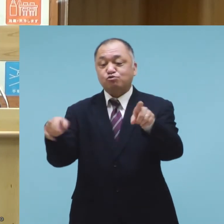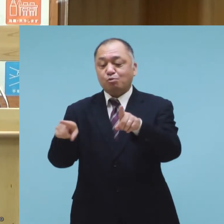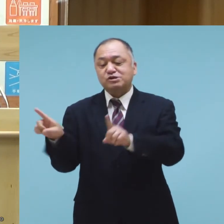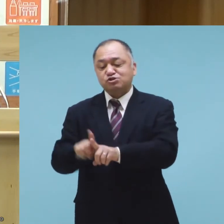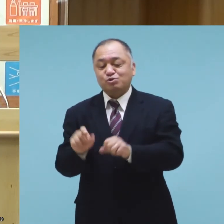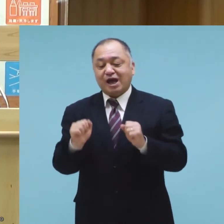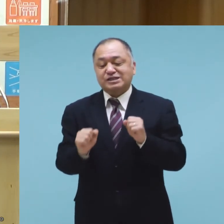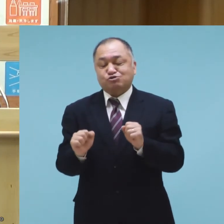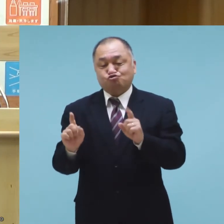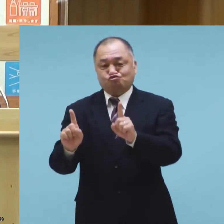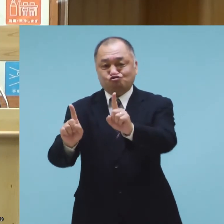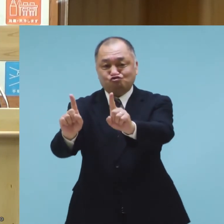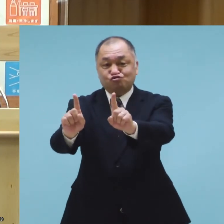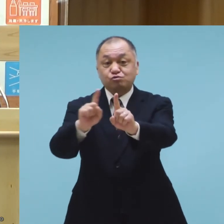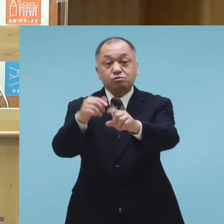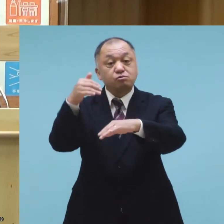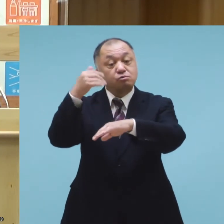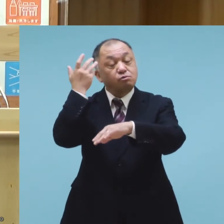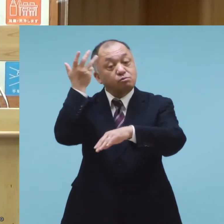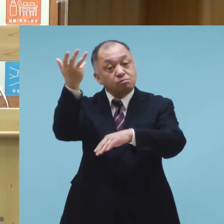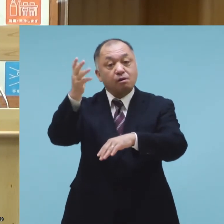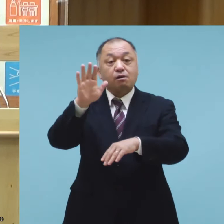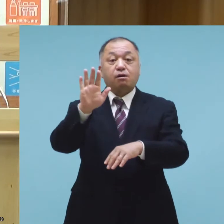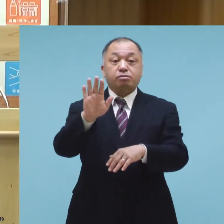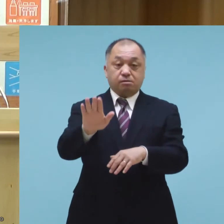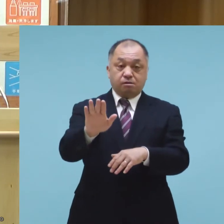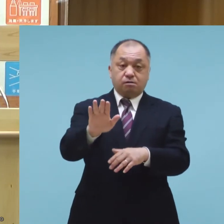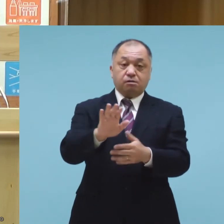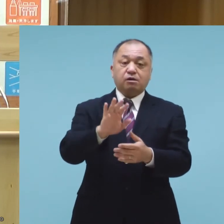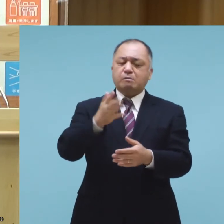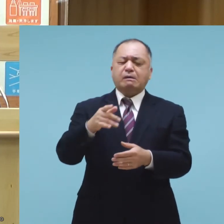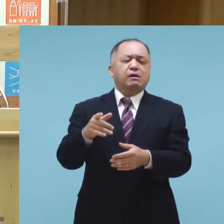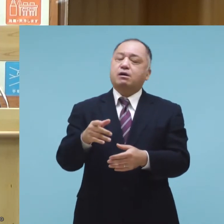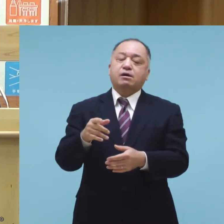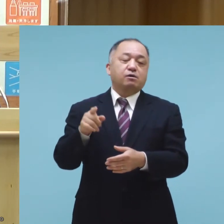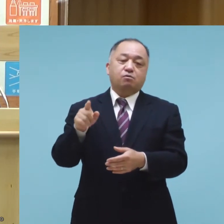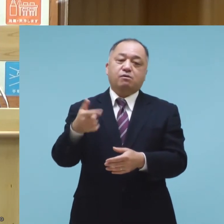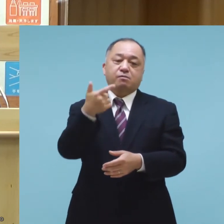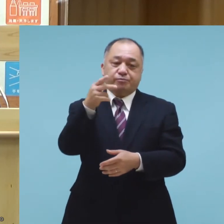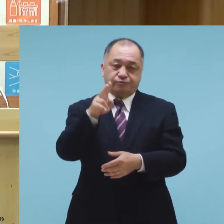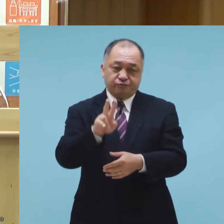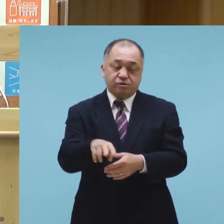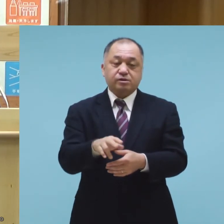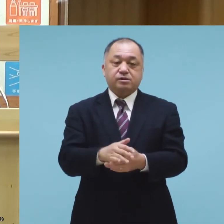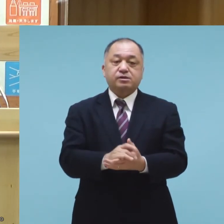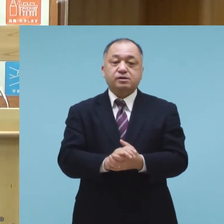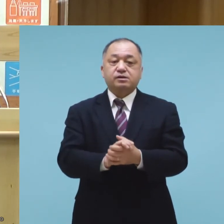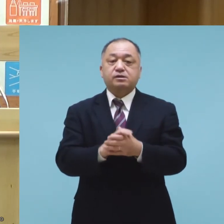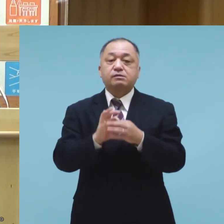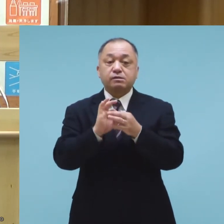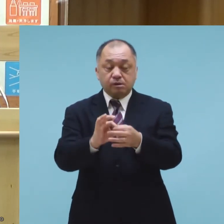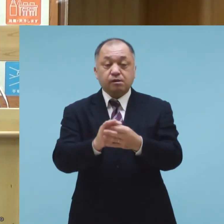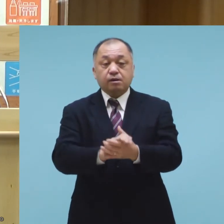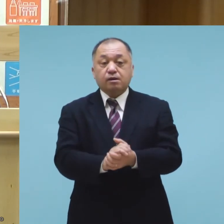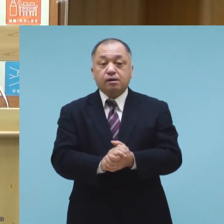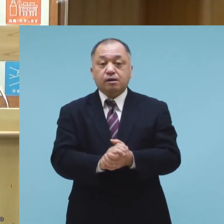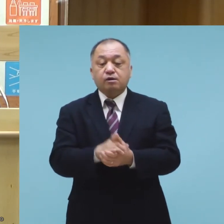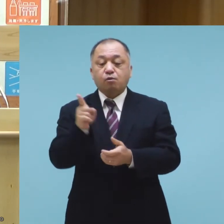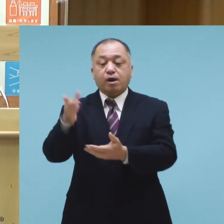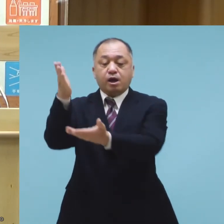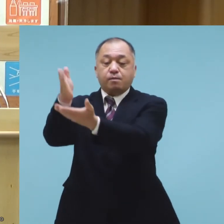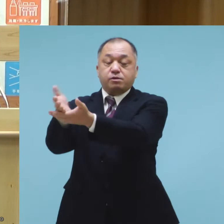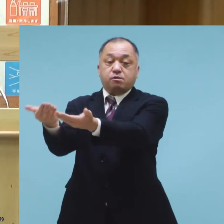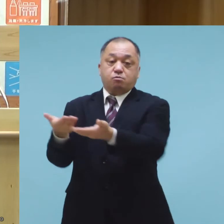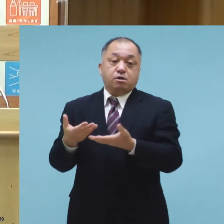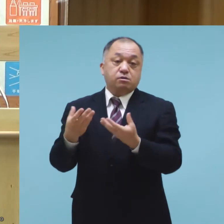るということで想定されてましたんで、それはもう今の状況ですとこれ絶対無理だということでありますから、そこはもうやめ